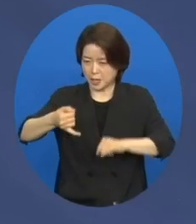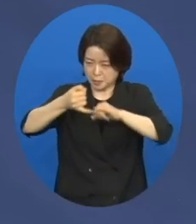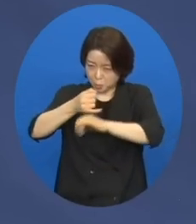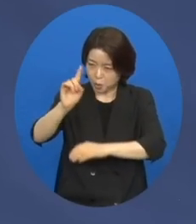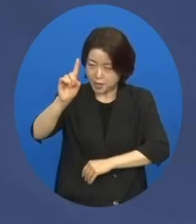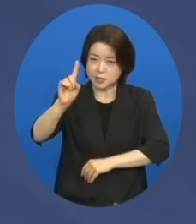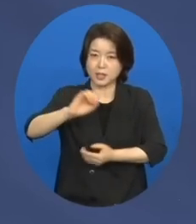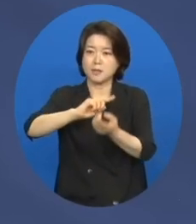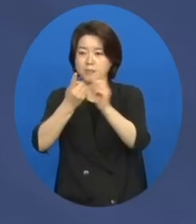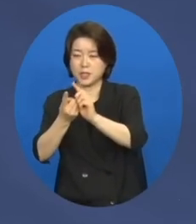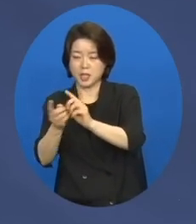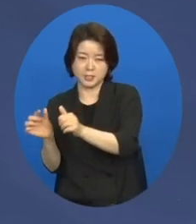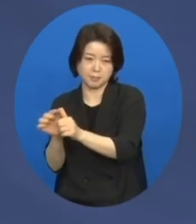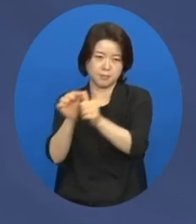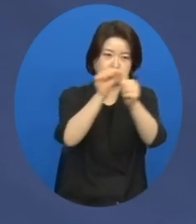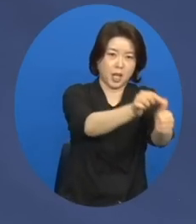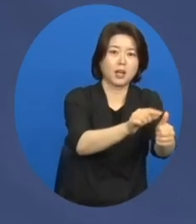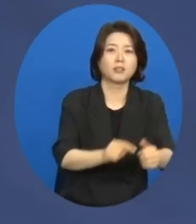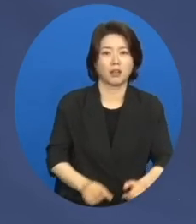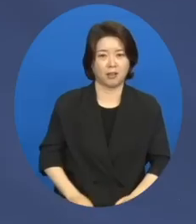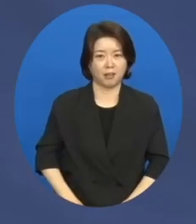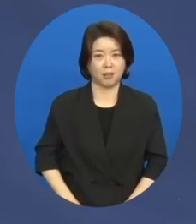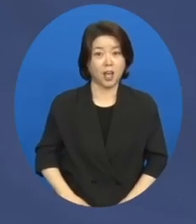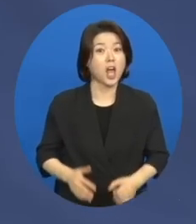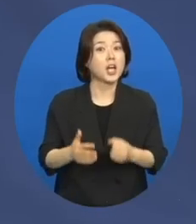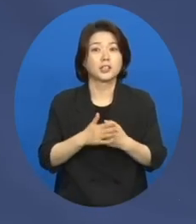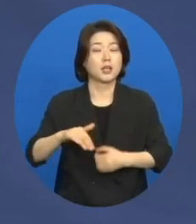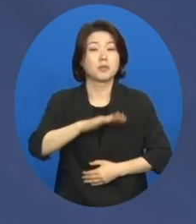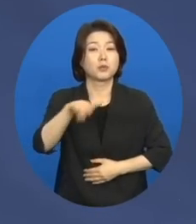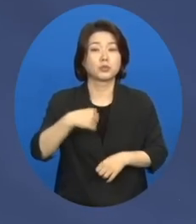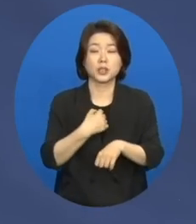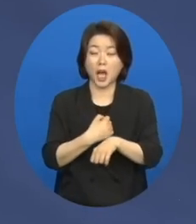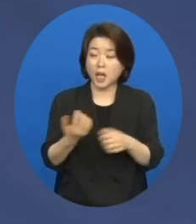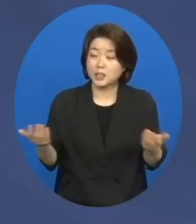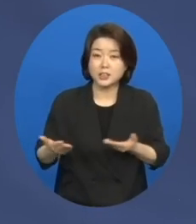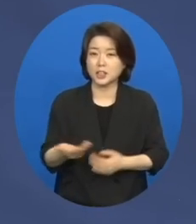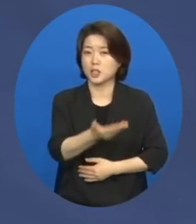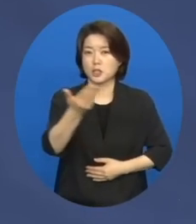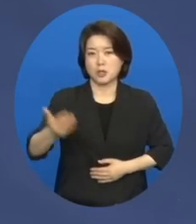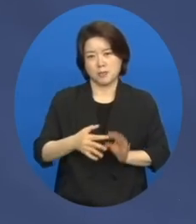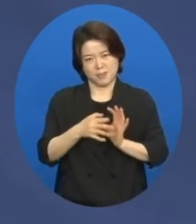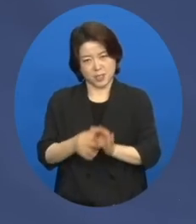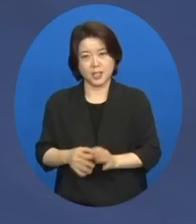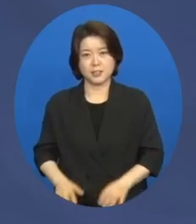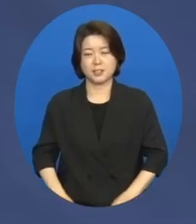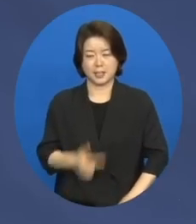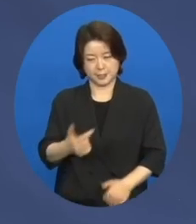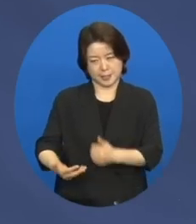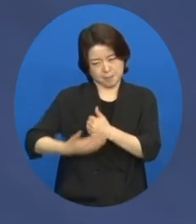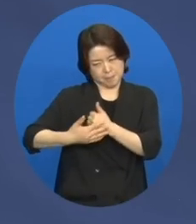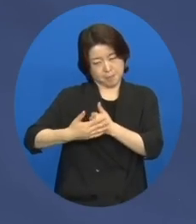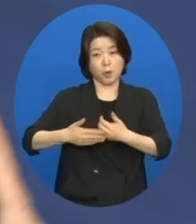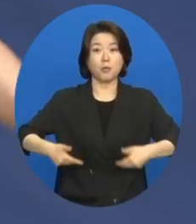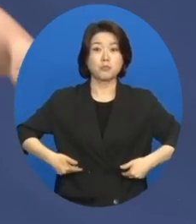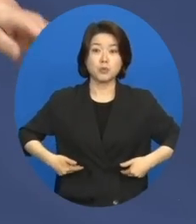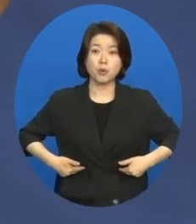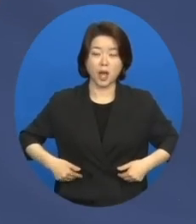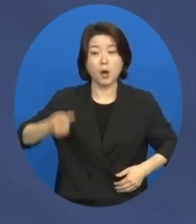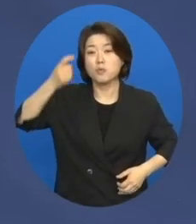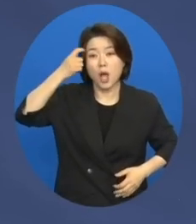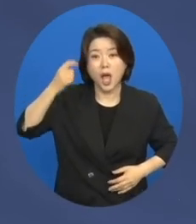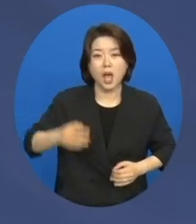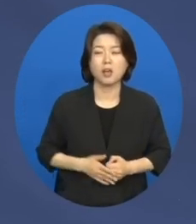분이 대신 끌려가셔야 돼요. 그러니까 저희가 하는 사역에 여러분은 계속 크게 격려를 해주셔야 돼요.